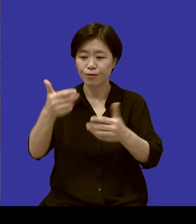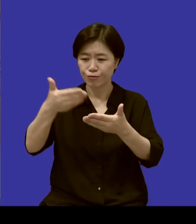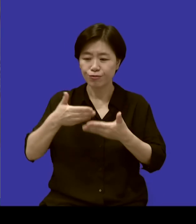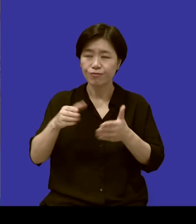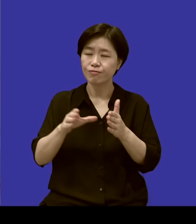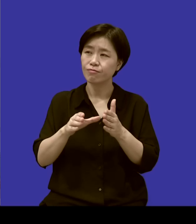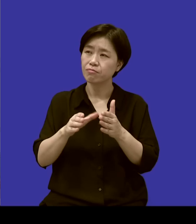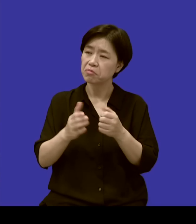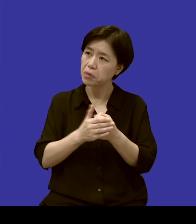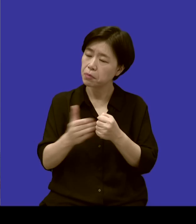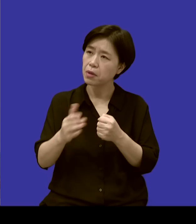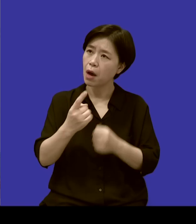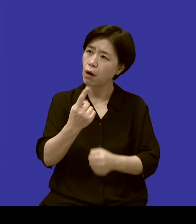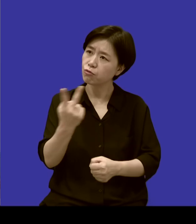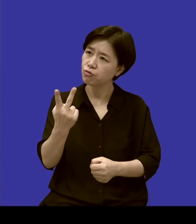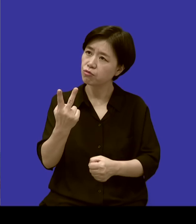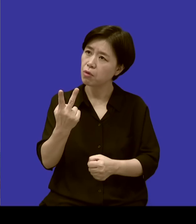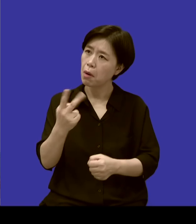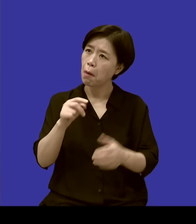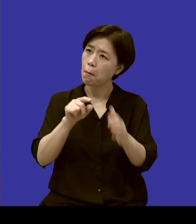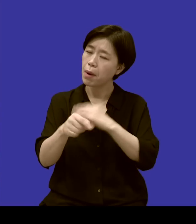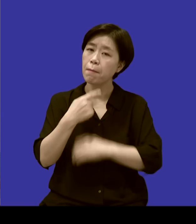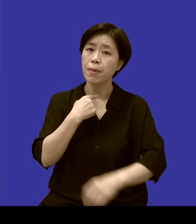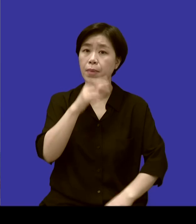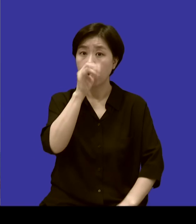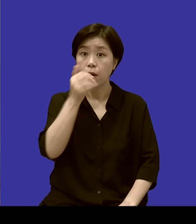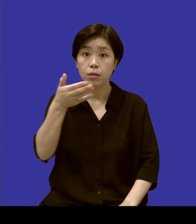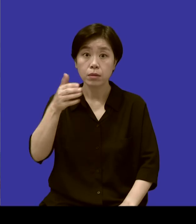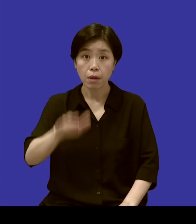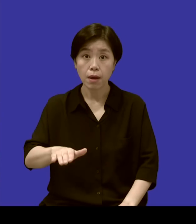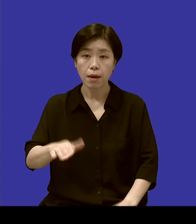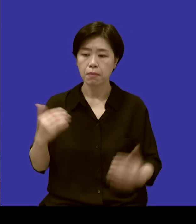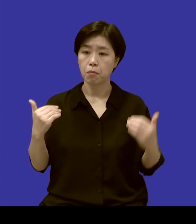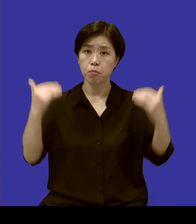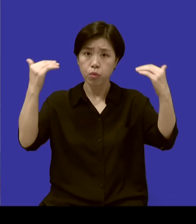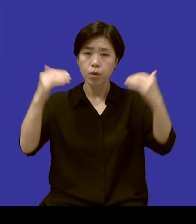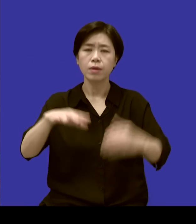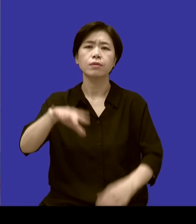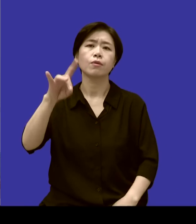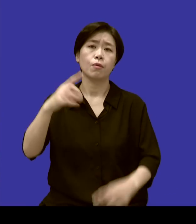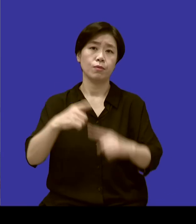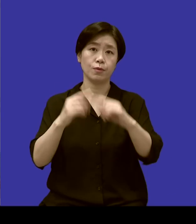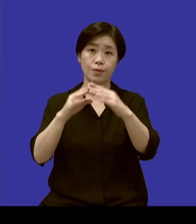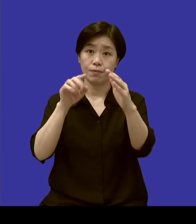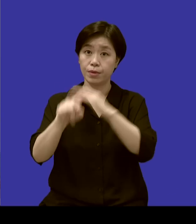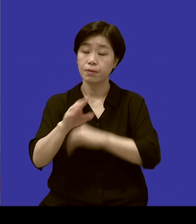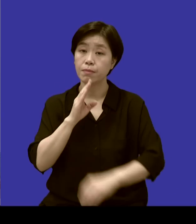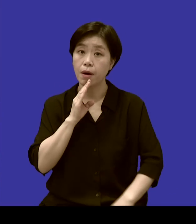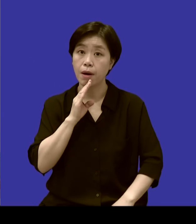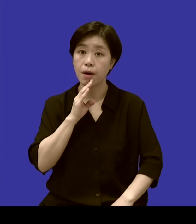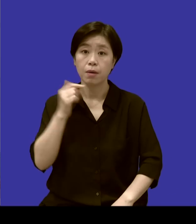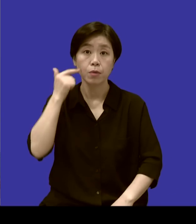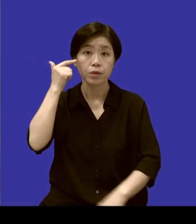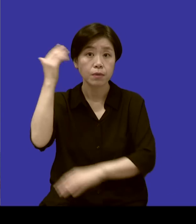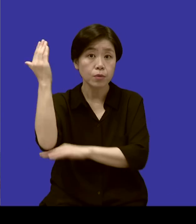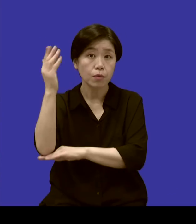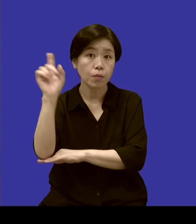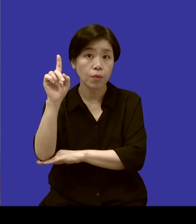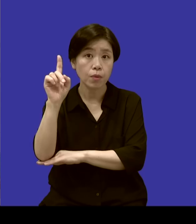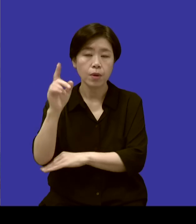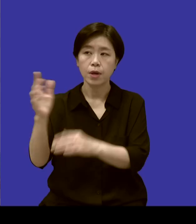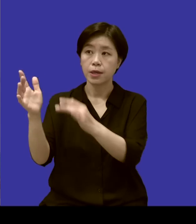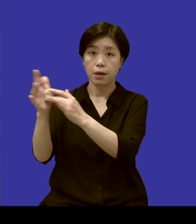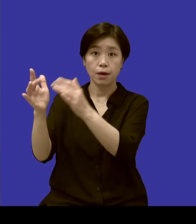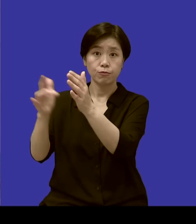적은 있지만은 뭐 예수님이 하나님의 아들인데 예수님을 마음으로 믿고 그러면 구원을 받는다. 예.